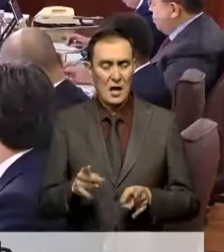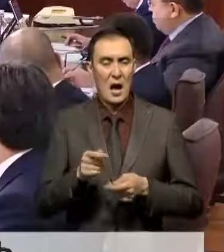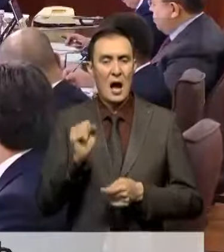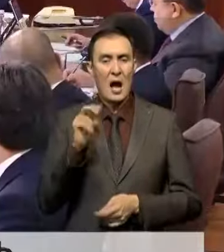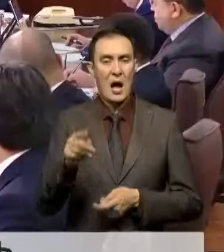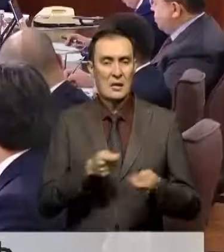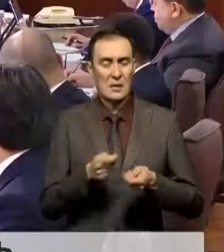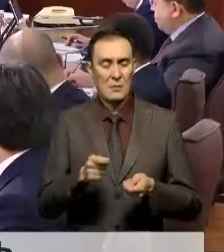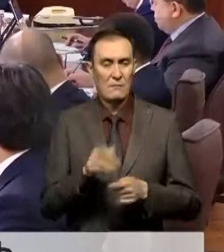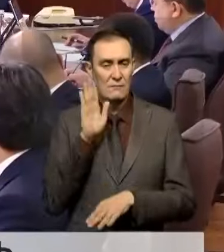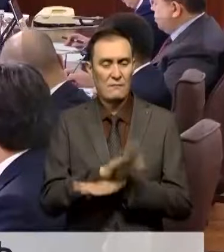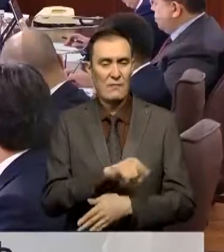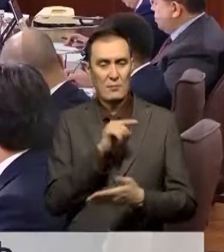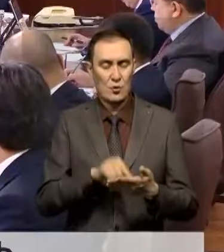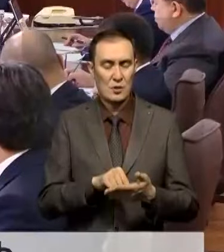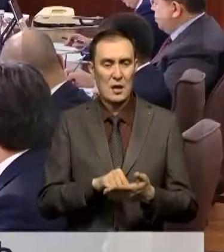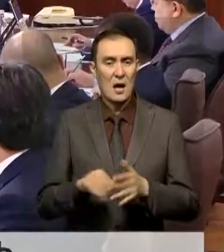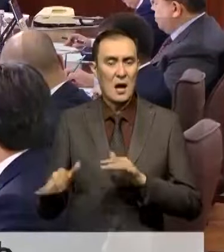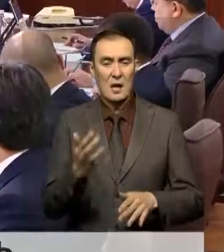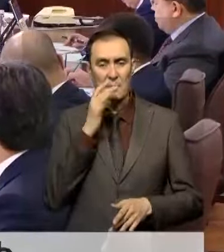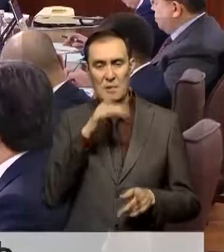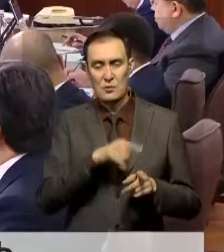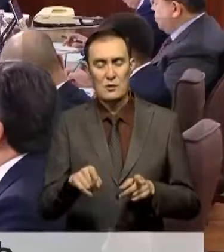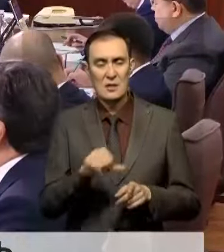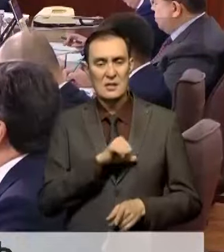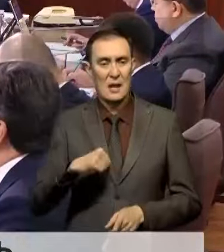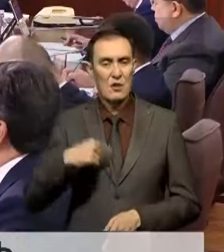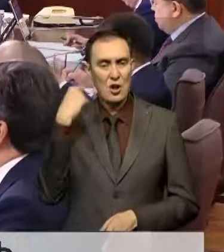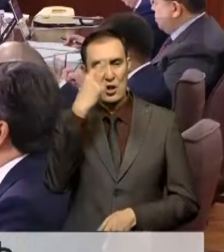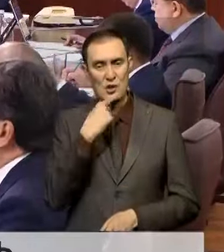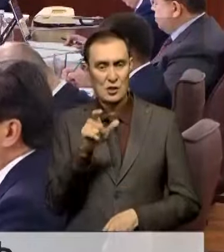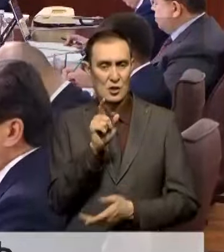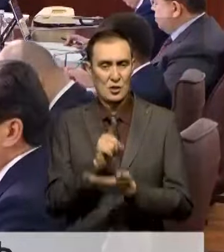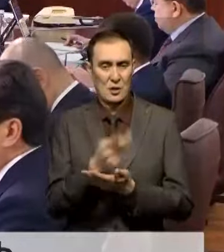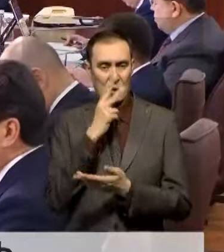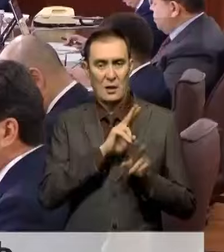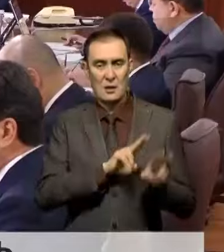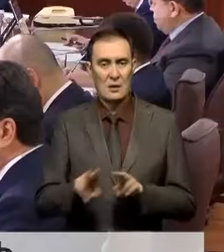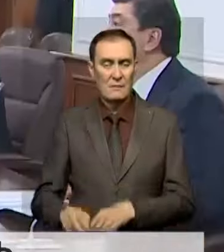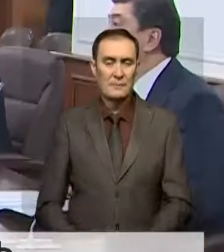поручаю держать вопросы прохождения отопительного сезона на личном контроле.